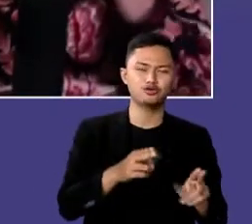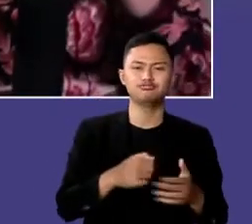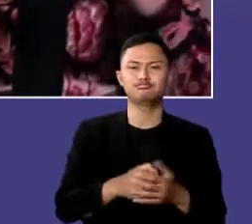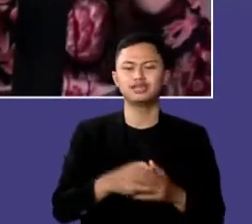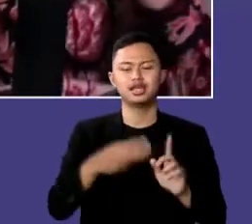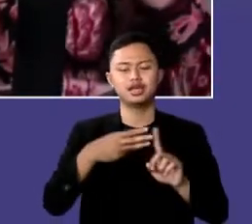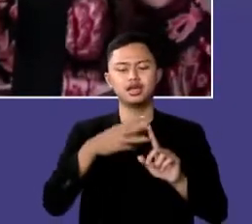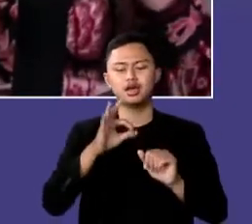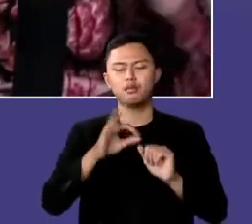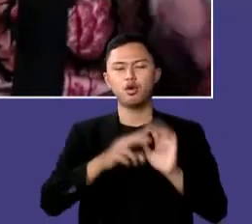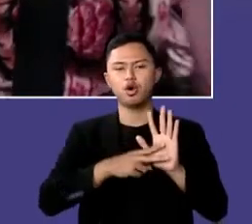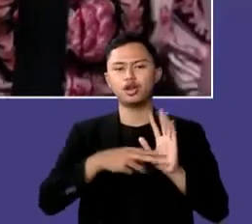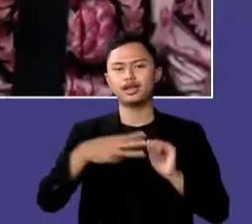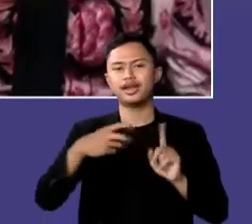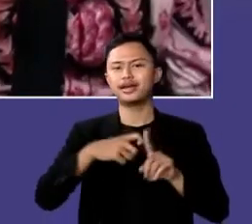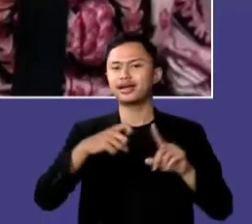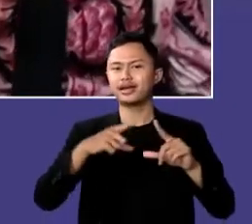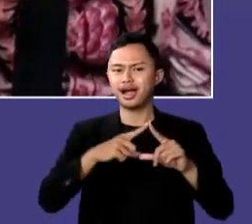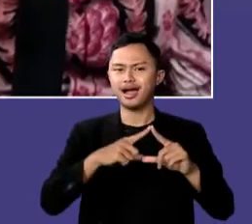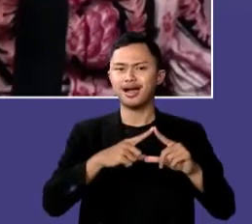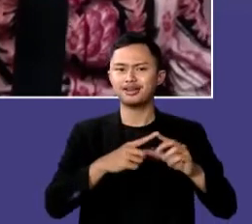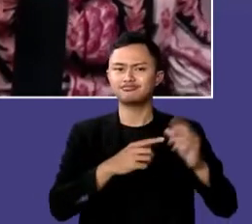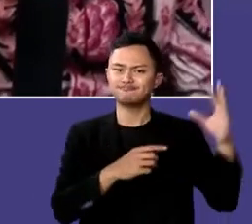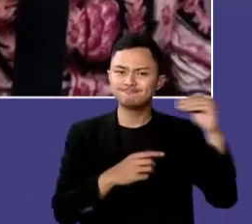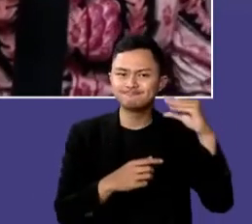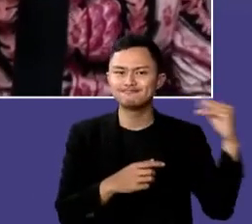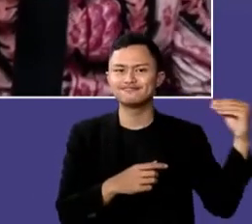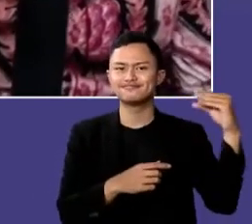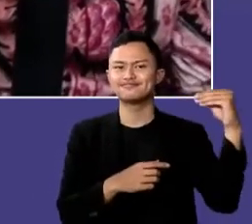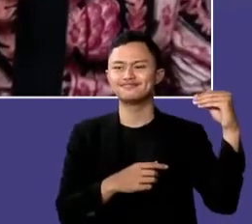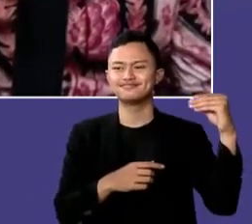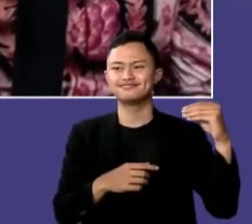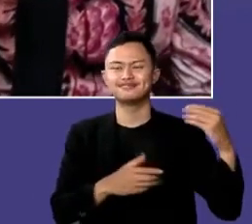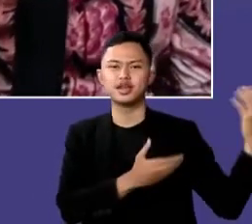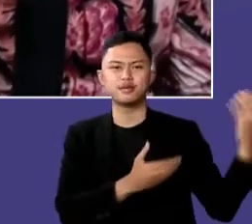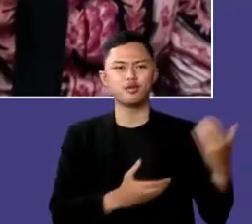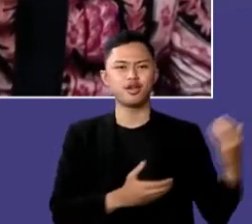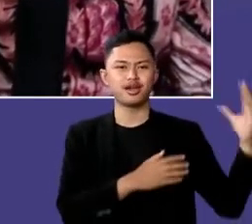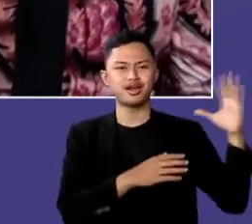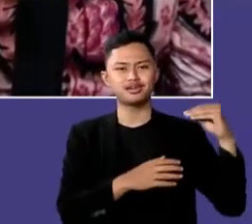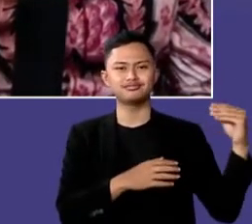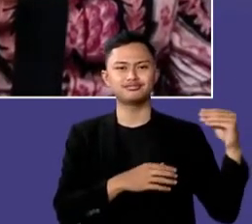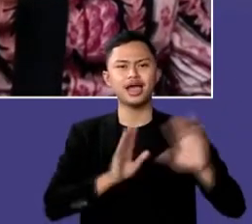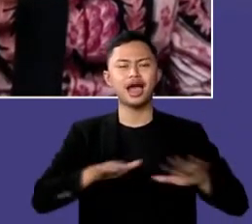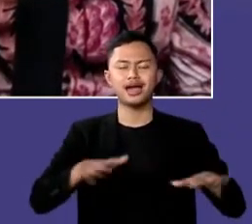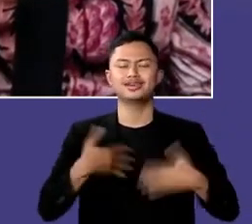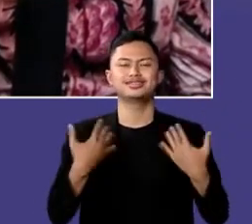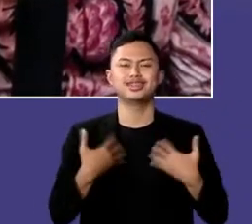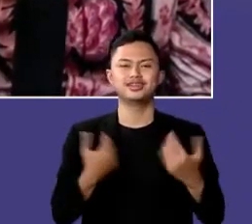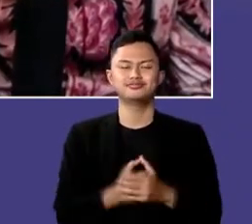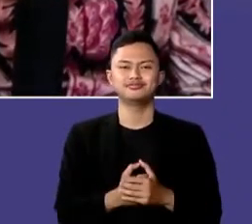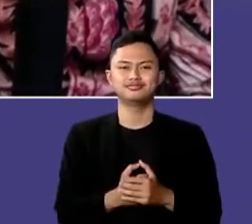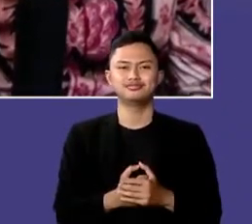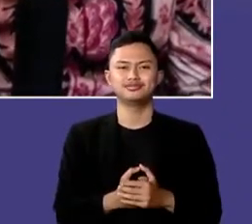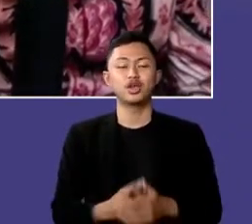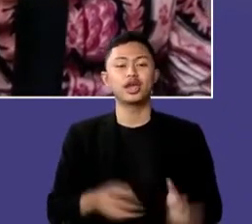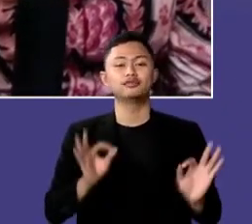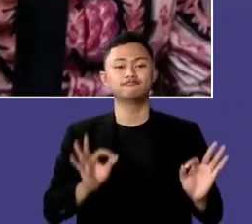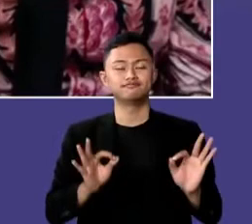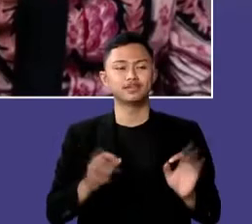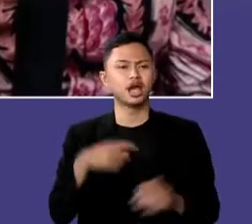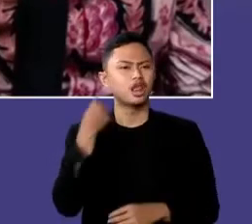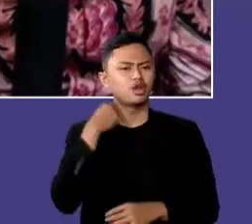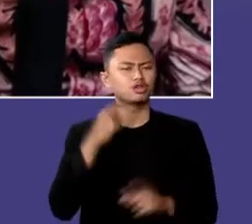juga boneka Teddy ya Kak Seto supaya anak-anak menjadi lebih menyenangkan berada di rumah untuk dokter Yogi anak-anak ini juga sudah lama